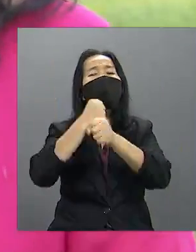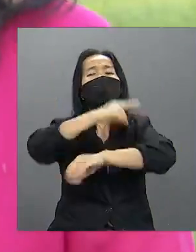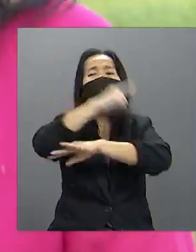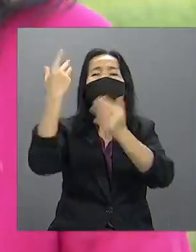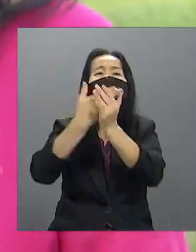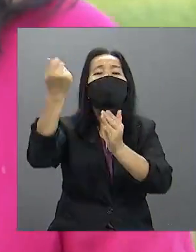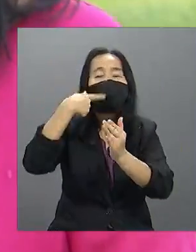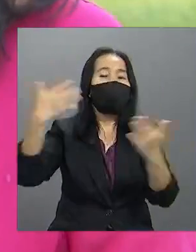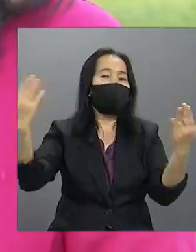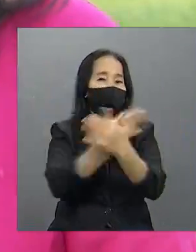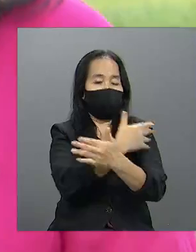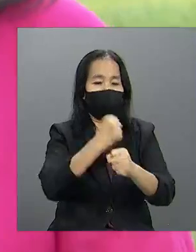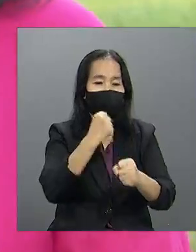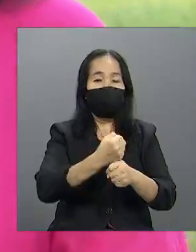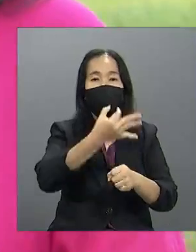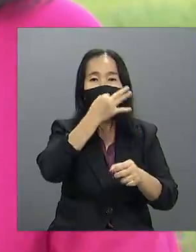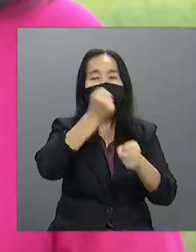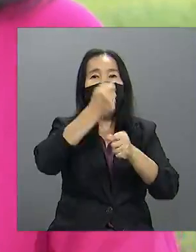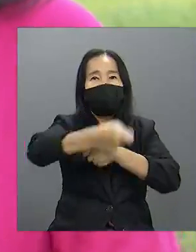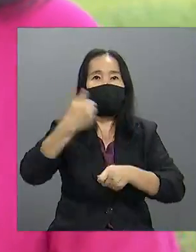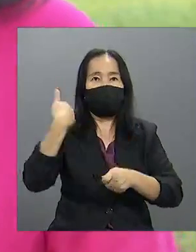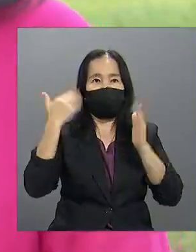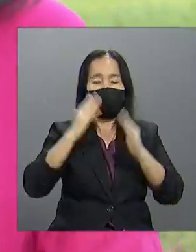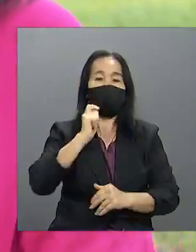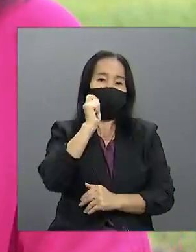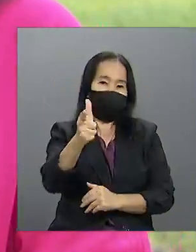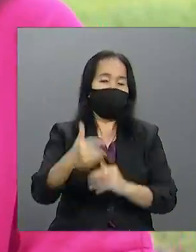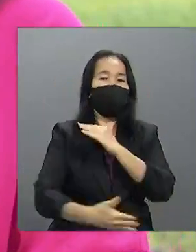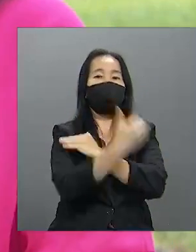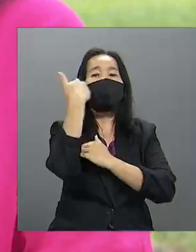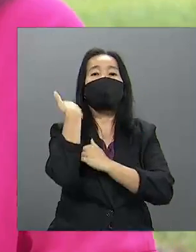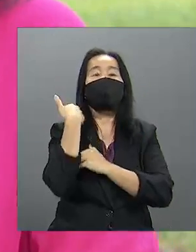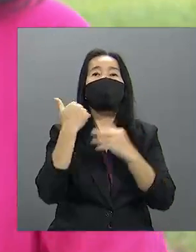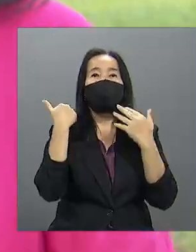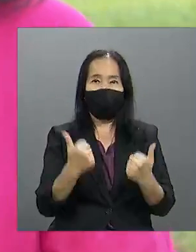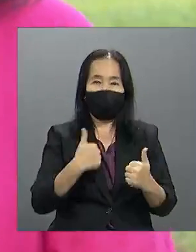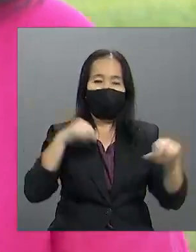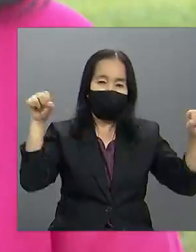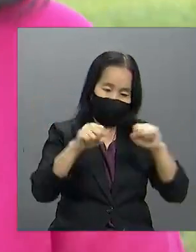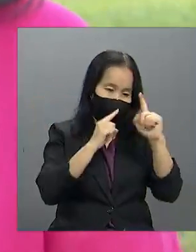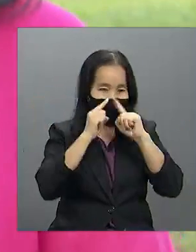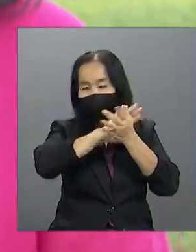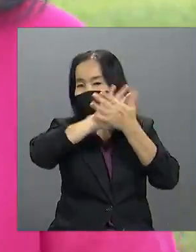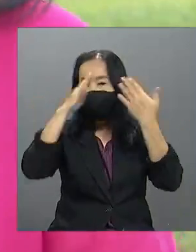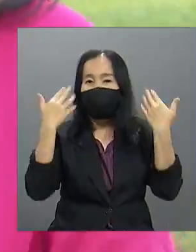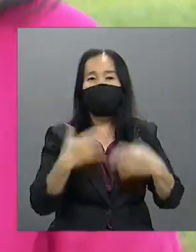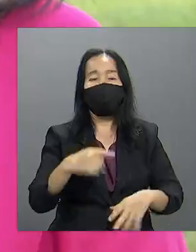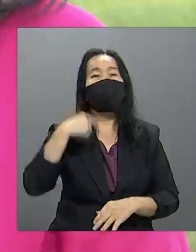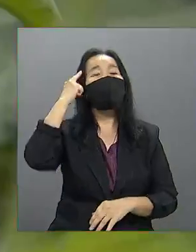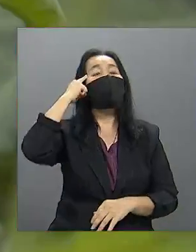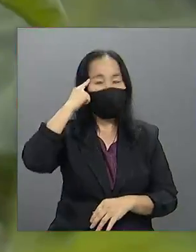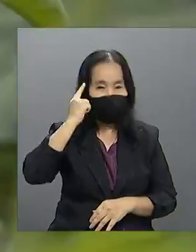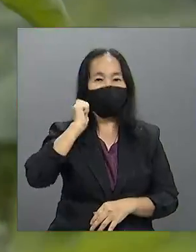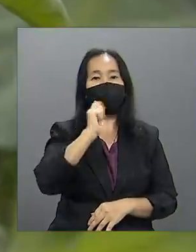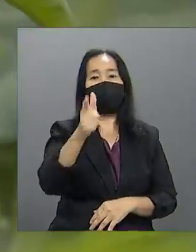ชีพนี้ที่มีโอกาสว่ามีคนจ้างนะคะซึ่งตอนนี้อยู่ระหว่างคุยกันเรียบร้อยแล้วนะคะว่าเราจะใช้พื้นที่นี้เป็นที่อบรมด้วย